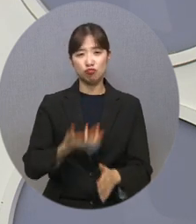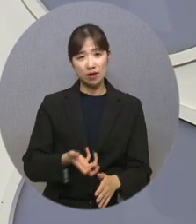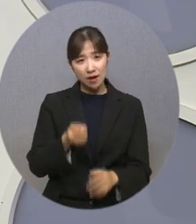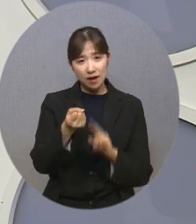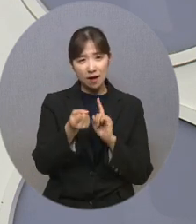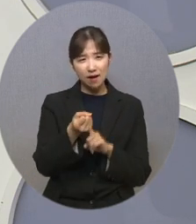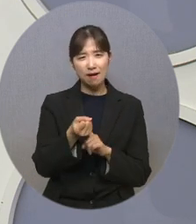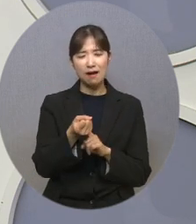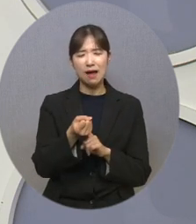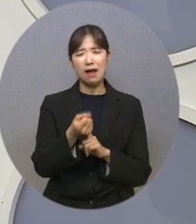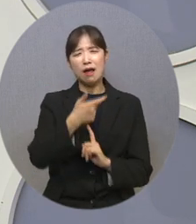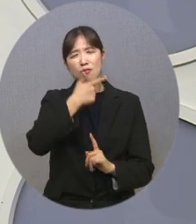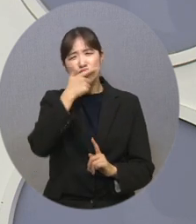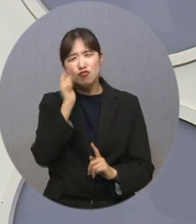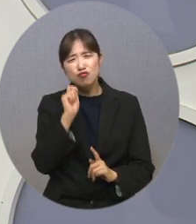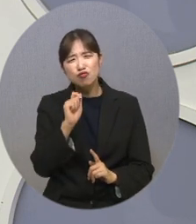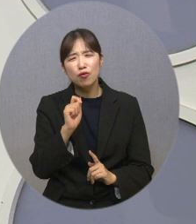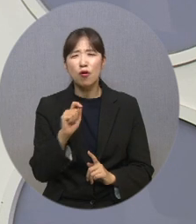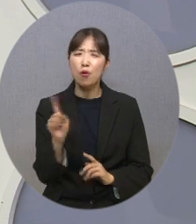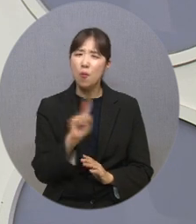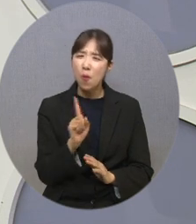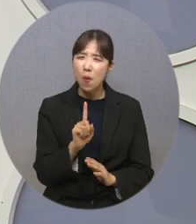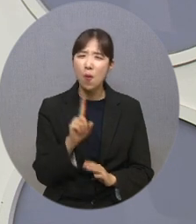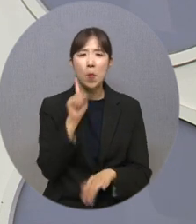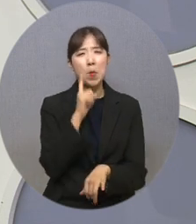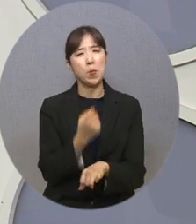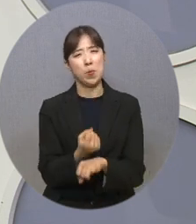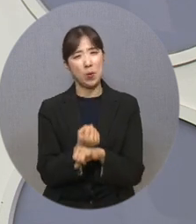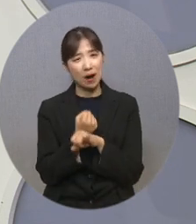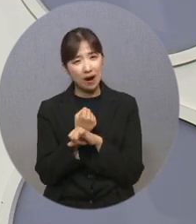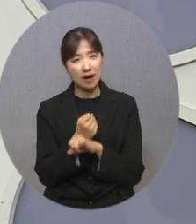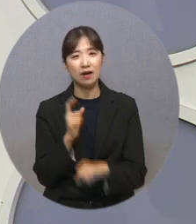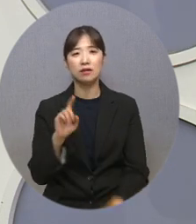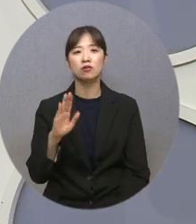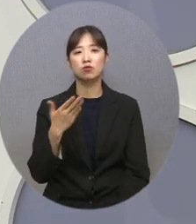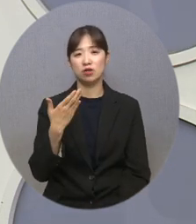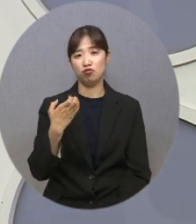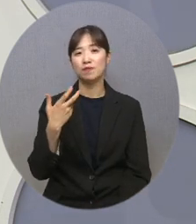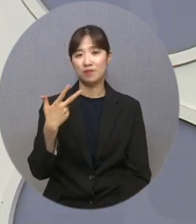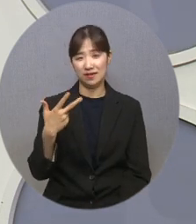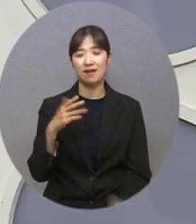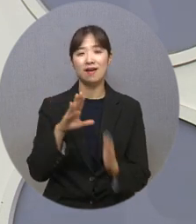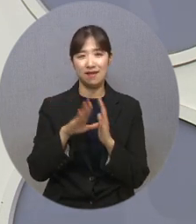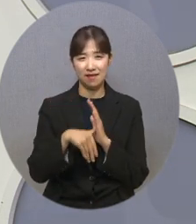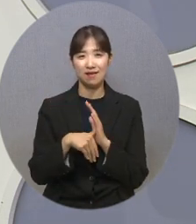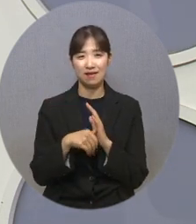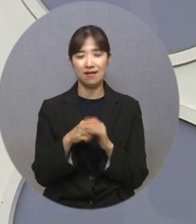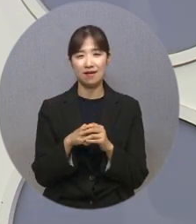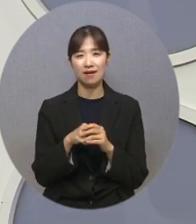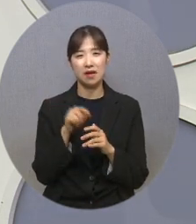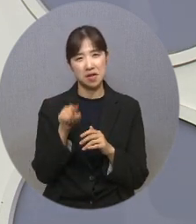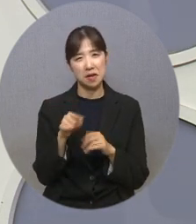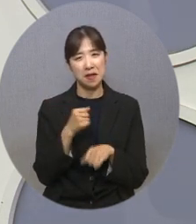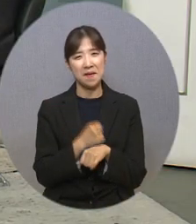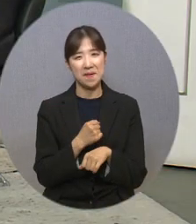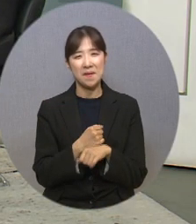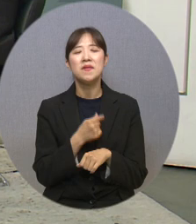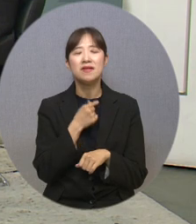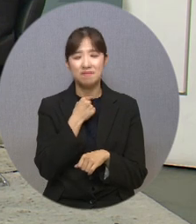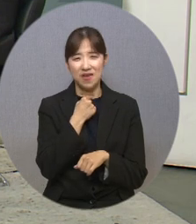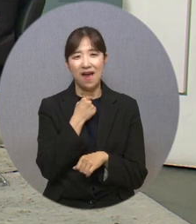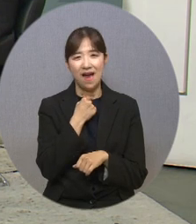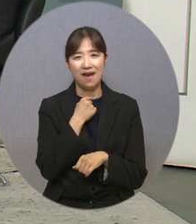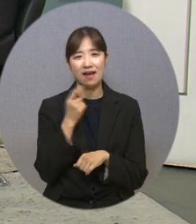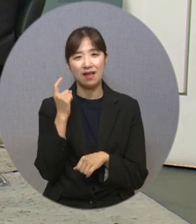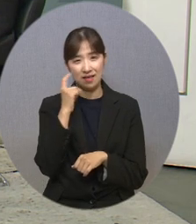있는 가장 취약한 부분이 뭔가를 연구를 해보니까 1997년 얘기입니다. 아, 이걸